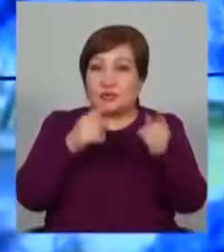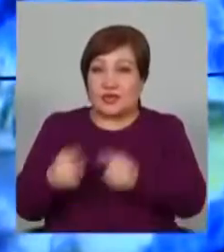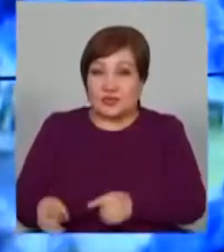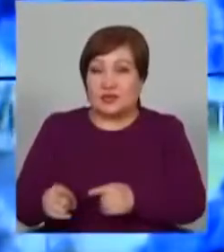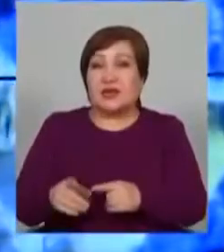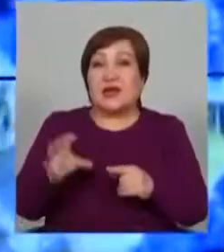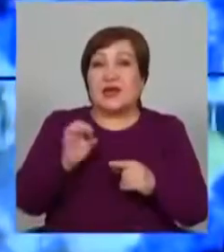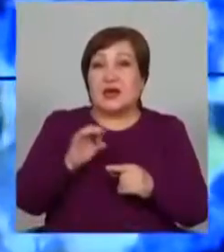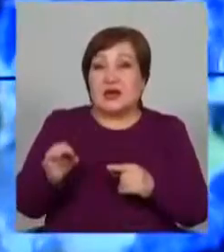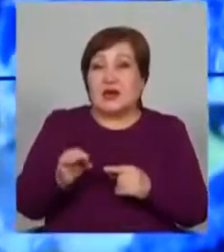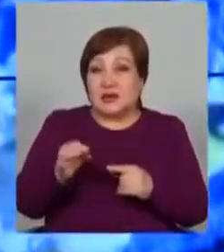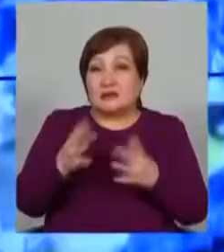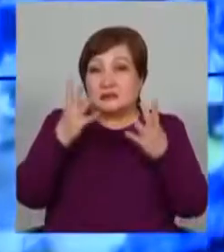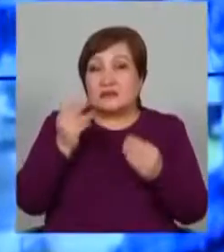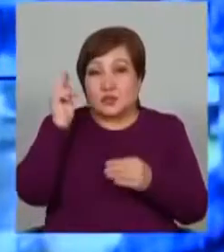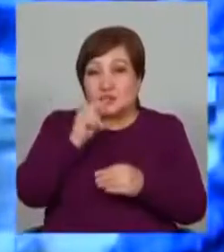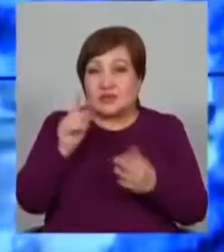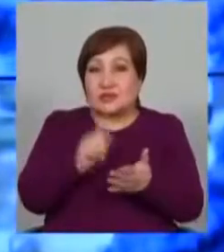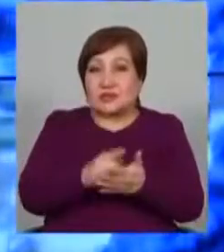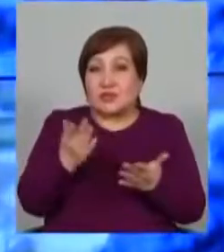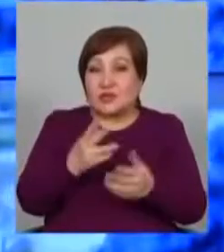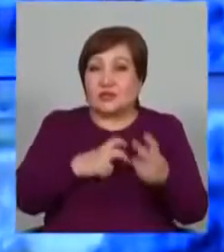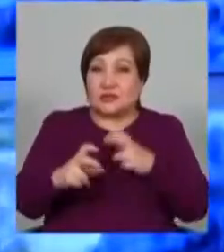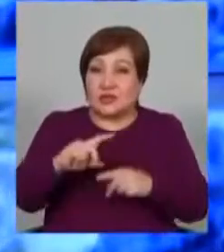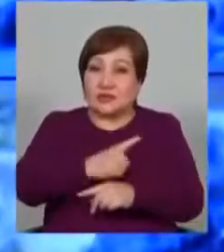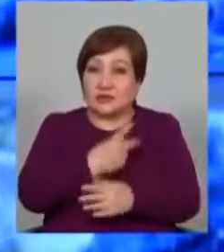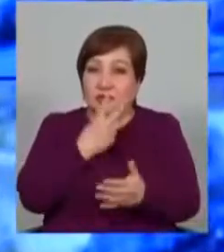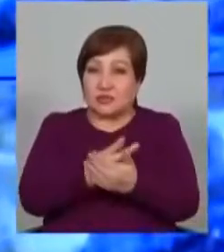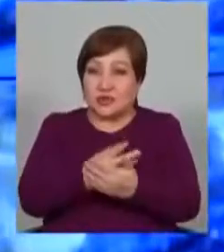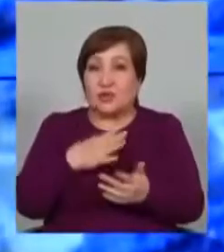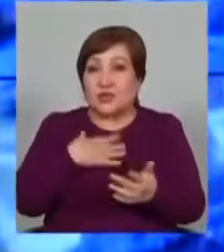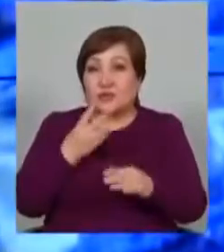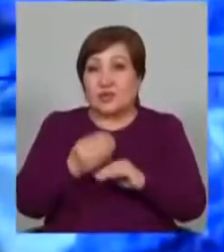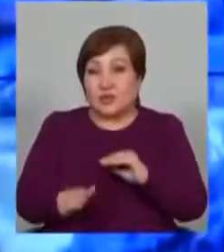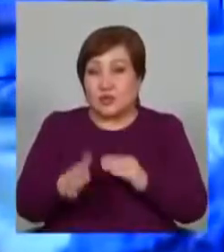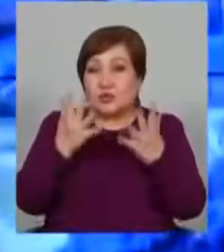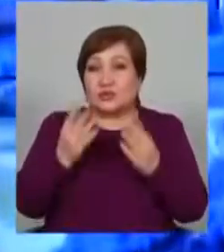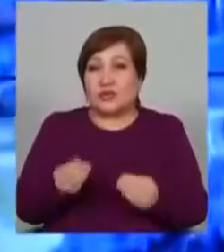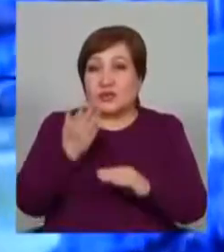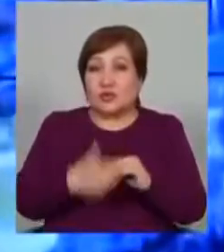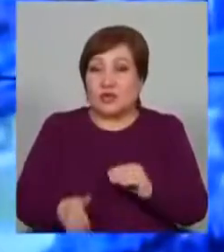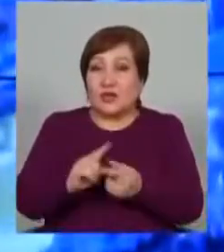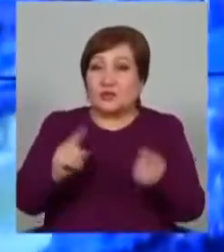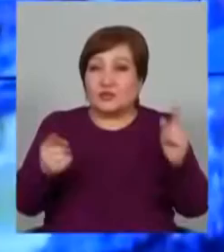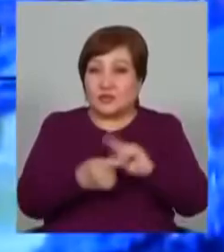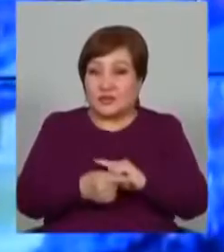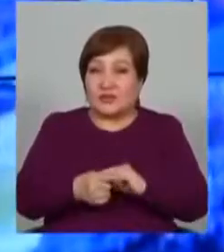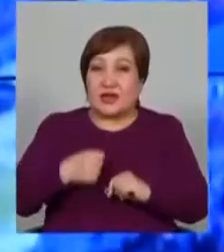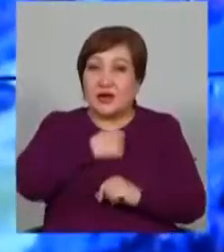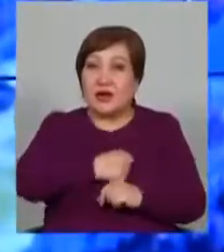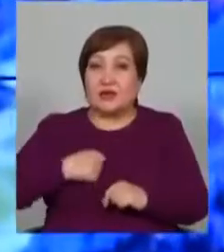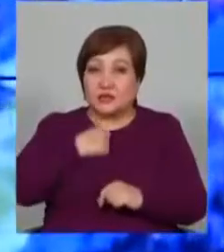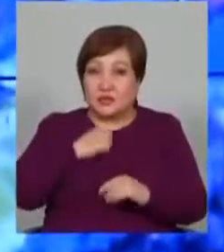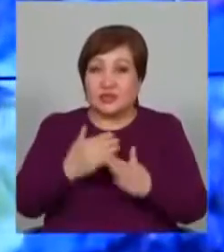Бұл жаңалыққа студенттер наразылық білдіріп, өздерінің келісімінсіз сырттай бөліміне күндізгі бөлімге ауыстырып жібергендерге ашулы. Жаңа